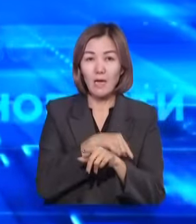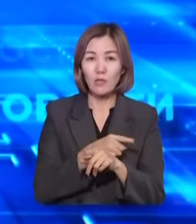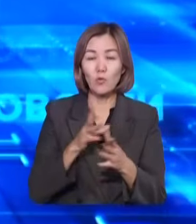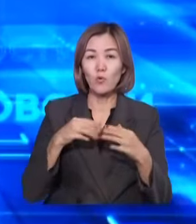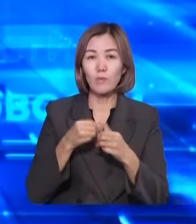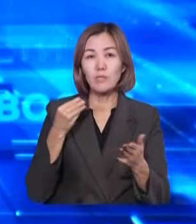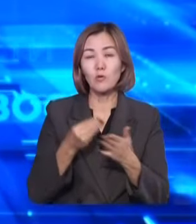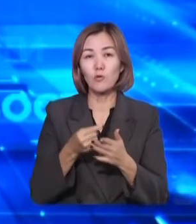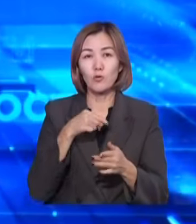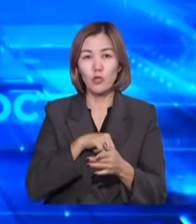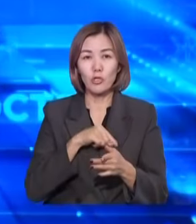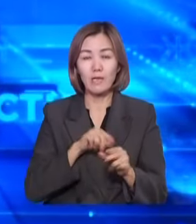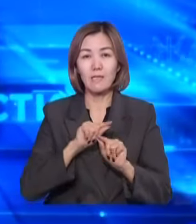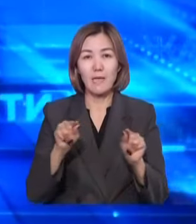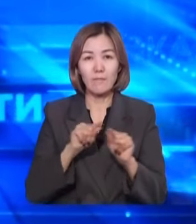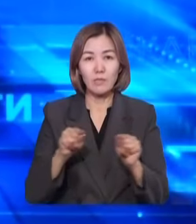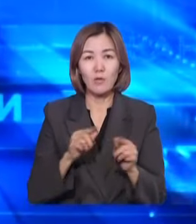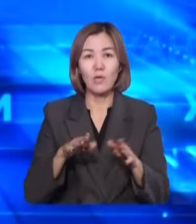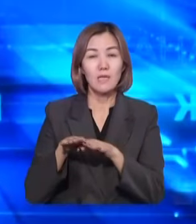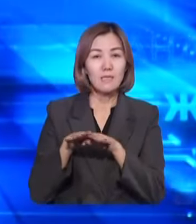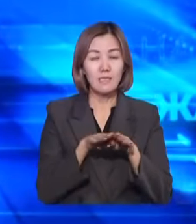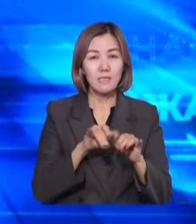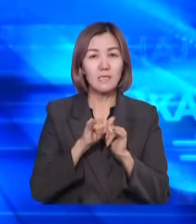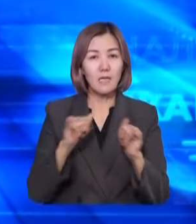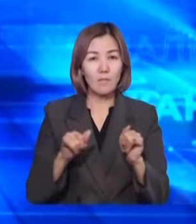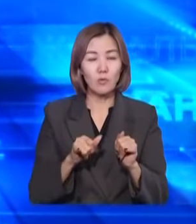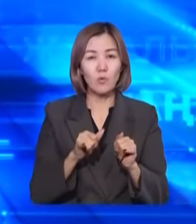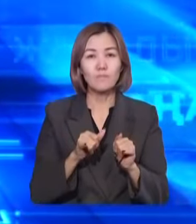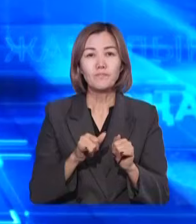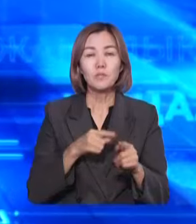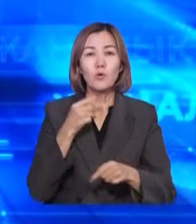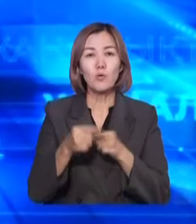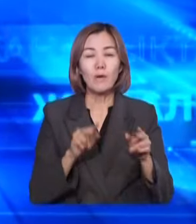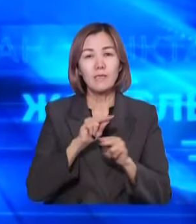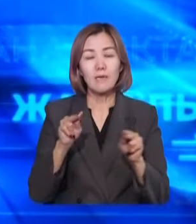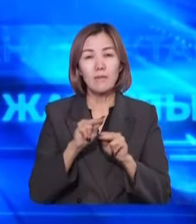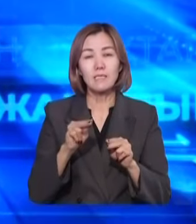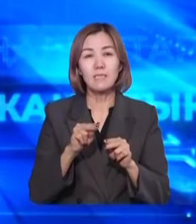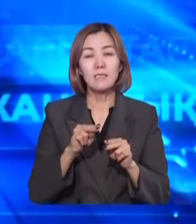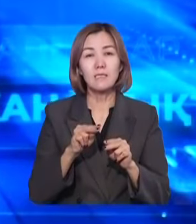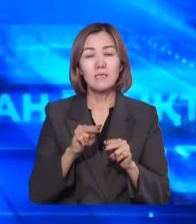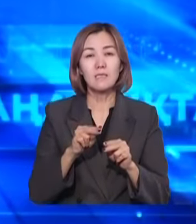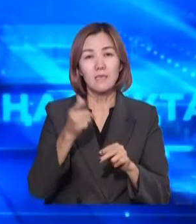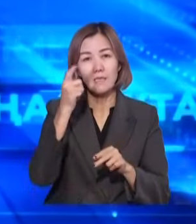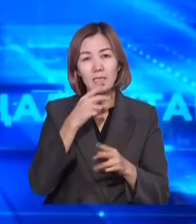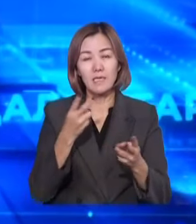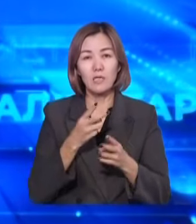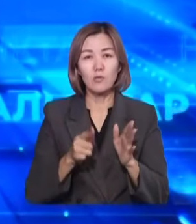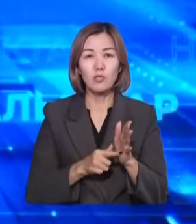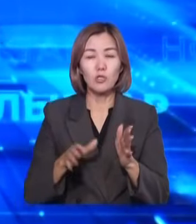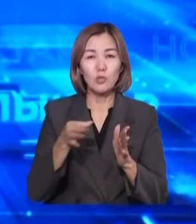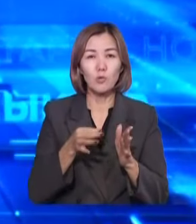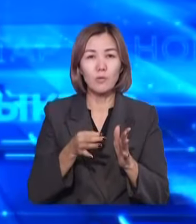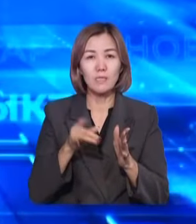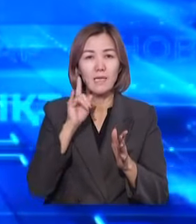отбасылық құндылықтарды дәріптеу, гендерлік теңдікті ілгерілету, ұлт мұратын ұрпақ тәрбиесін насихаттау. Аптада Жетісу облысы әкімі